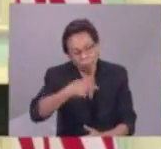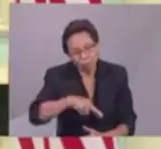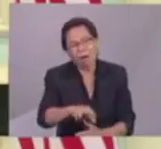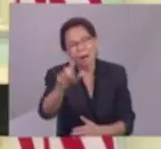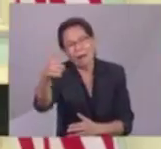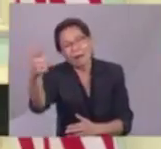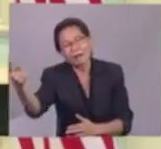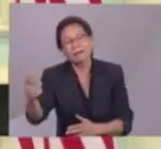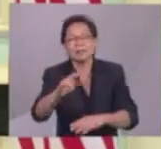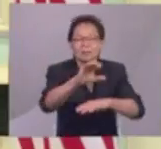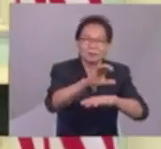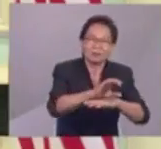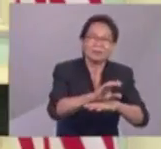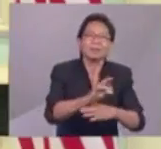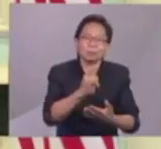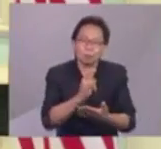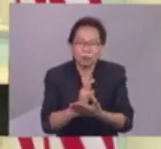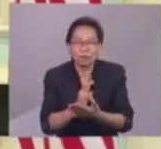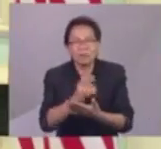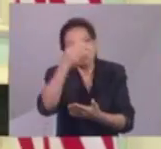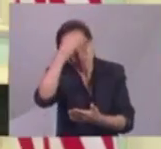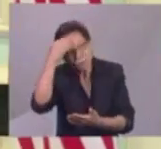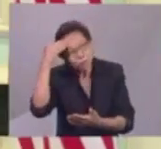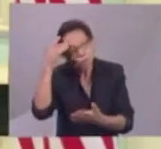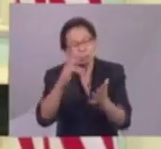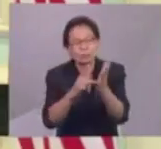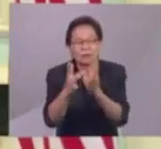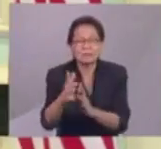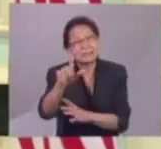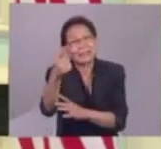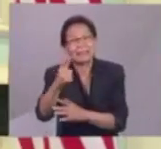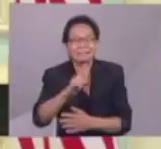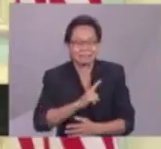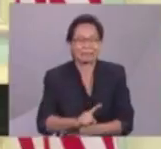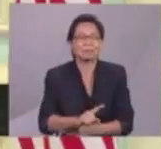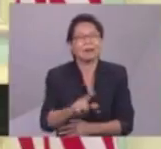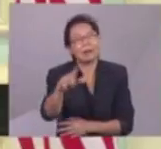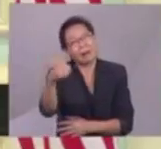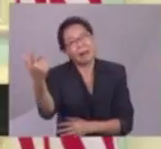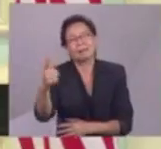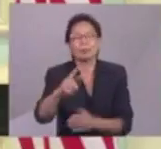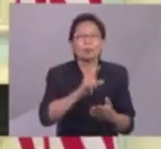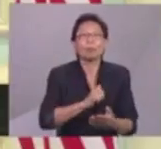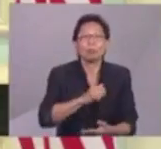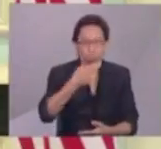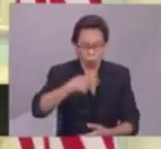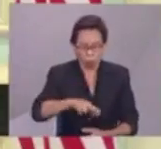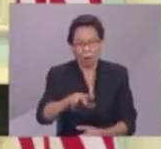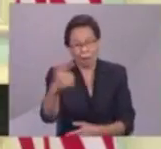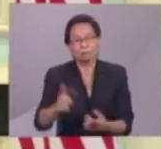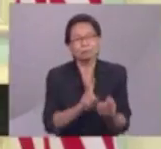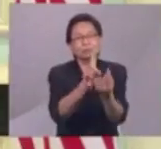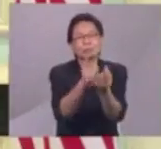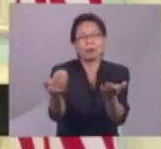agama-agama lain, pemimpin agama-agama lain selain daripada agama Islam lah, agama lain, dia akan jumpa